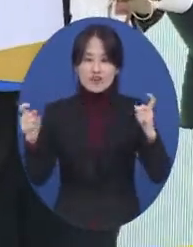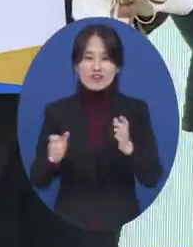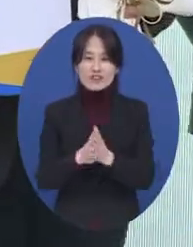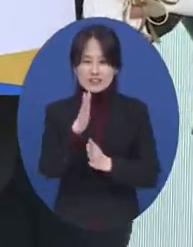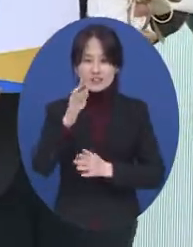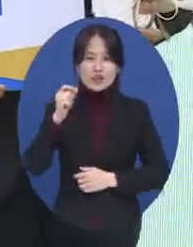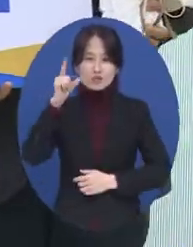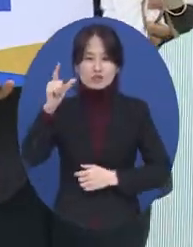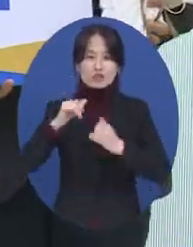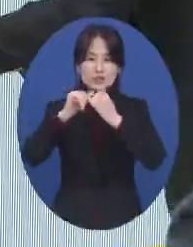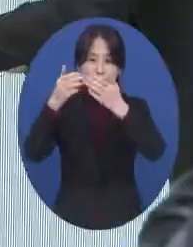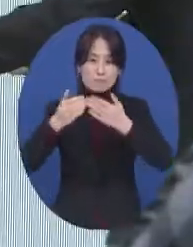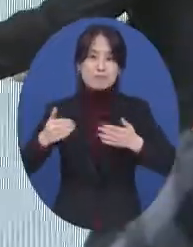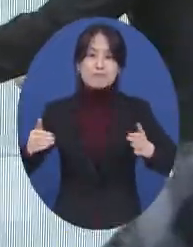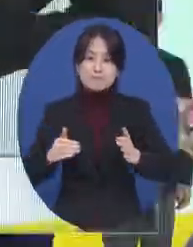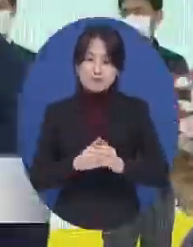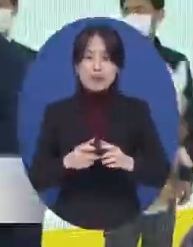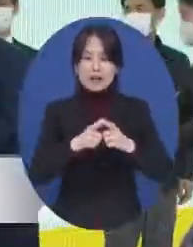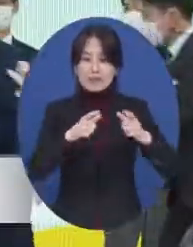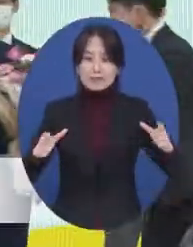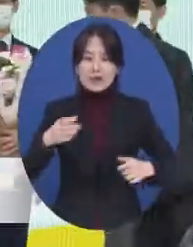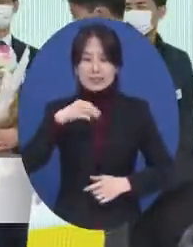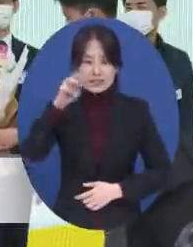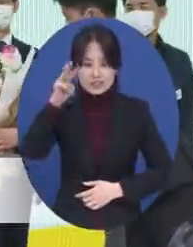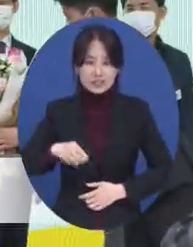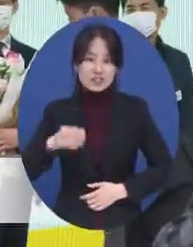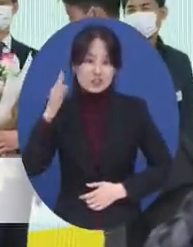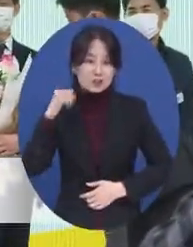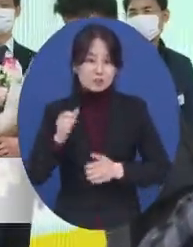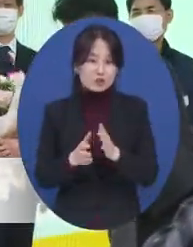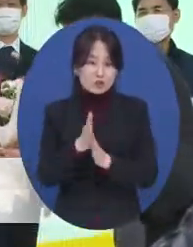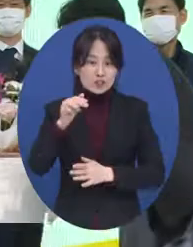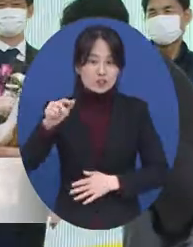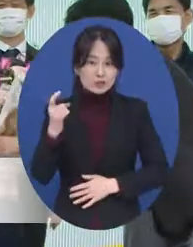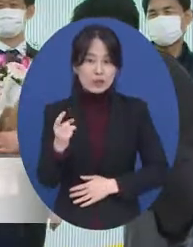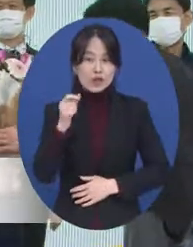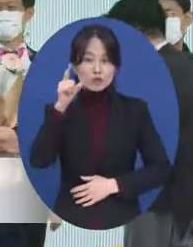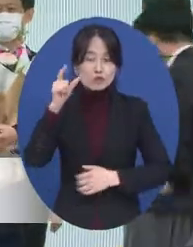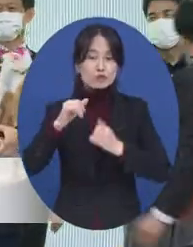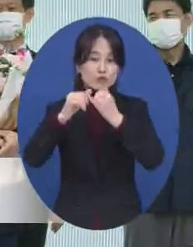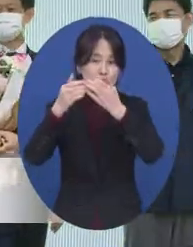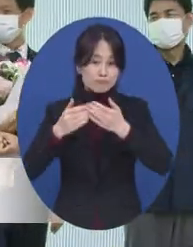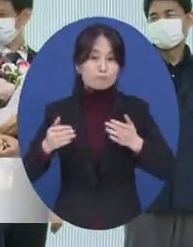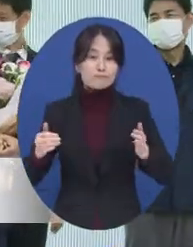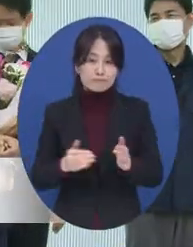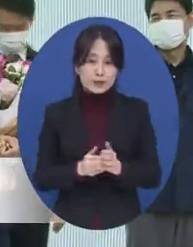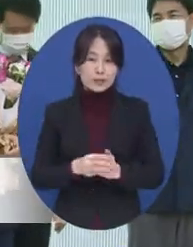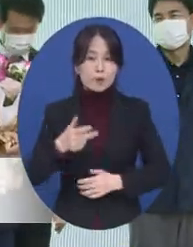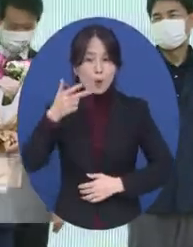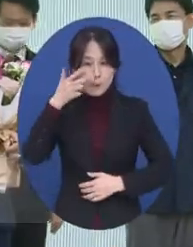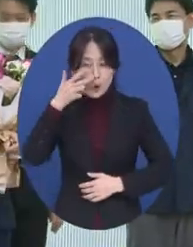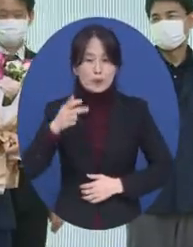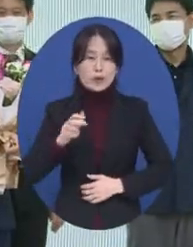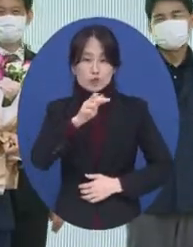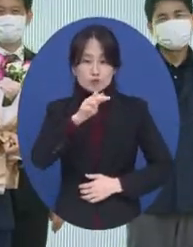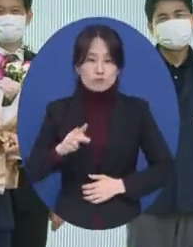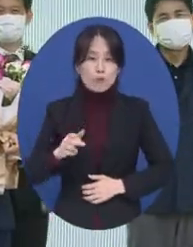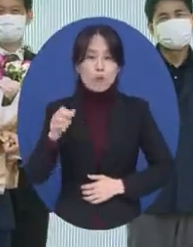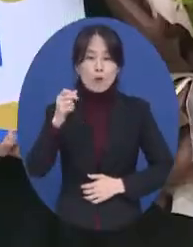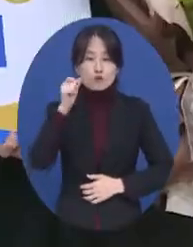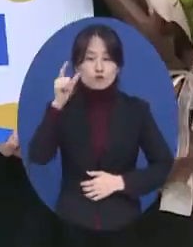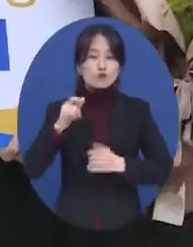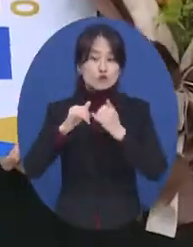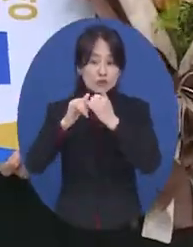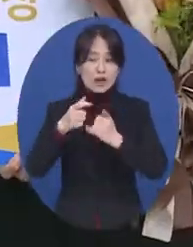수상에 영예를 안았습니다. 일반 부문에선 이천시와 의정부시가 최우수상을 받았고 평택시와 군포시가